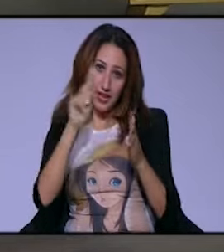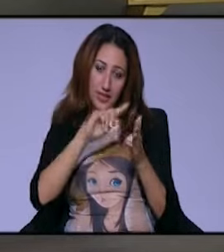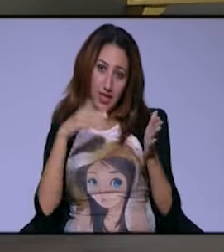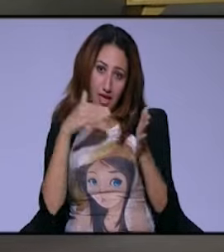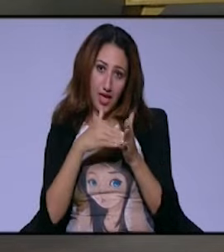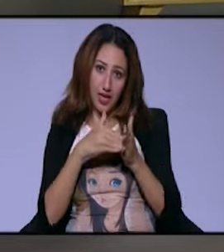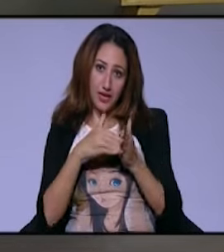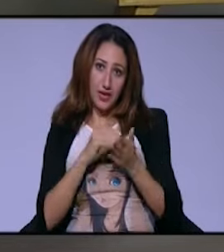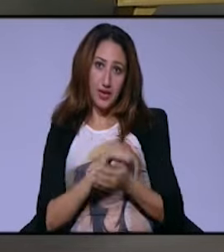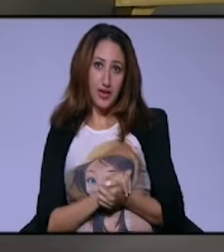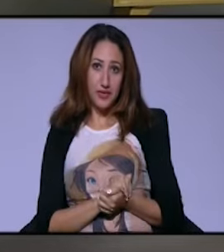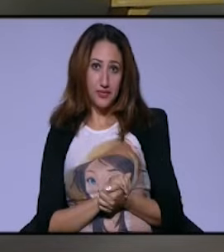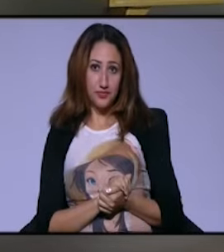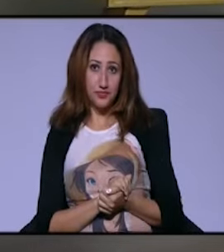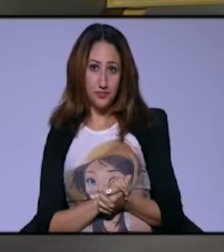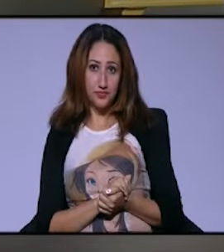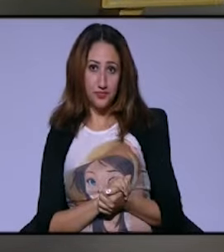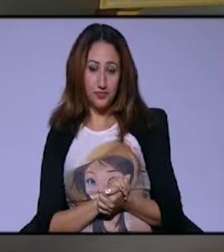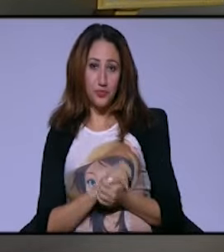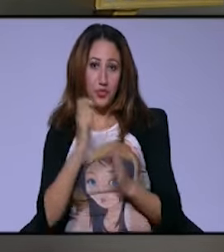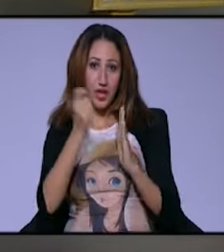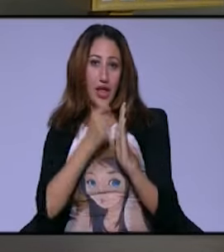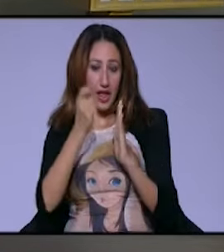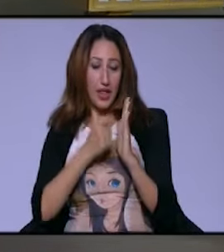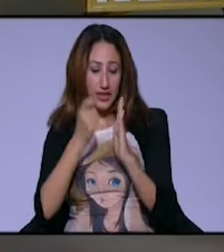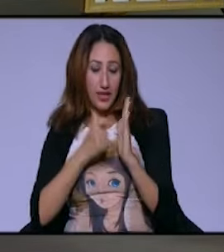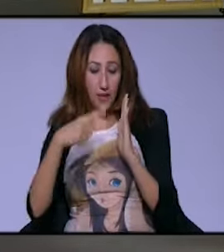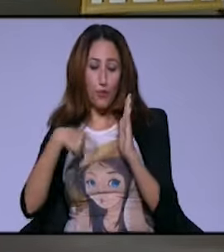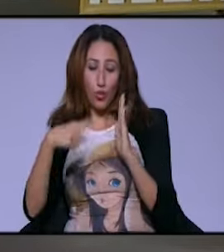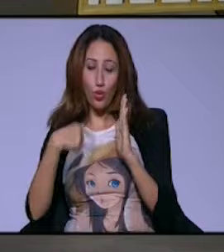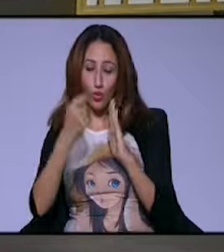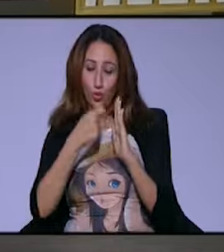للنهاية ظل يكتب ما